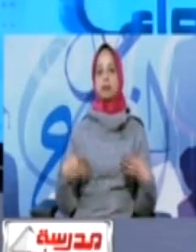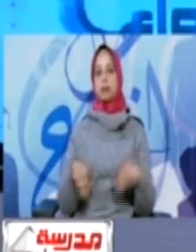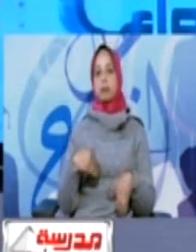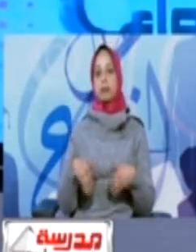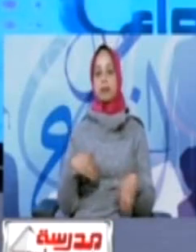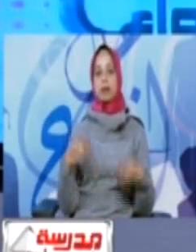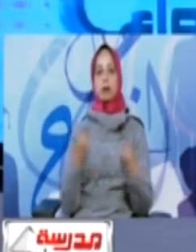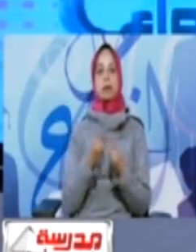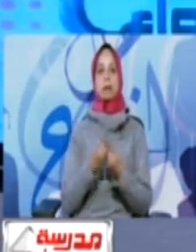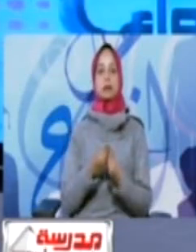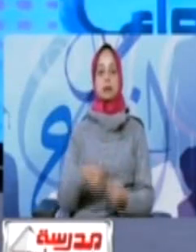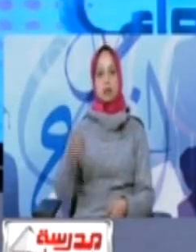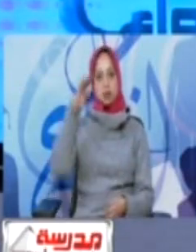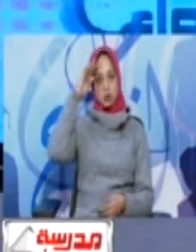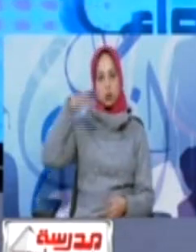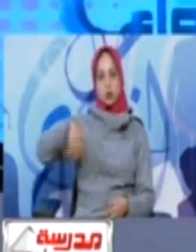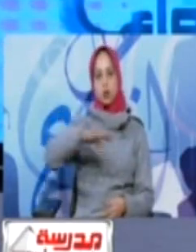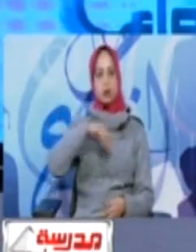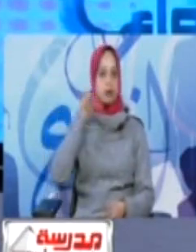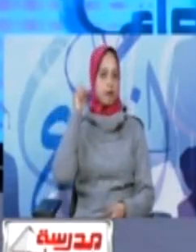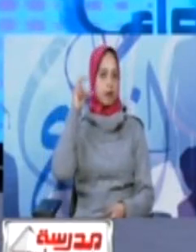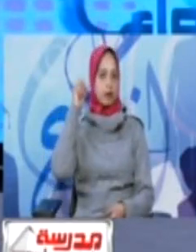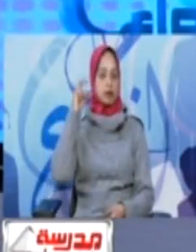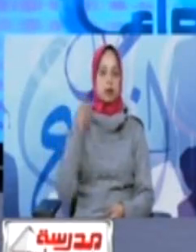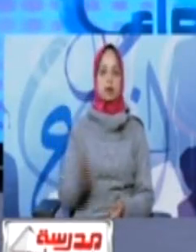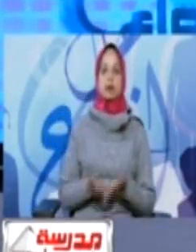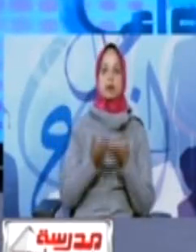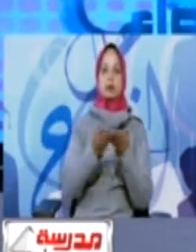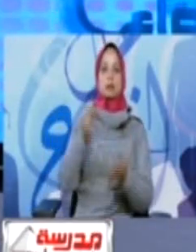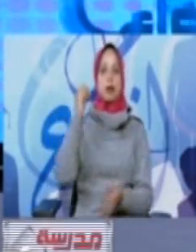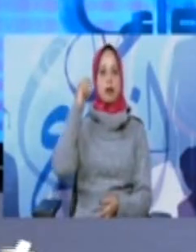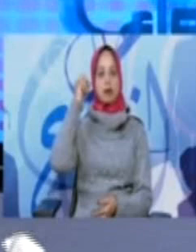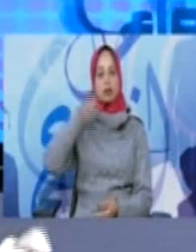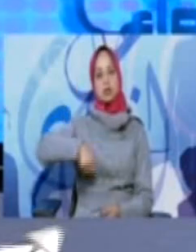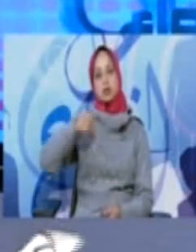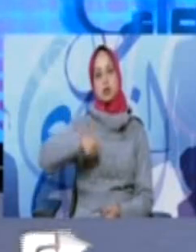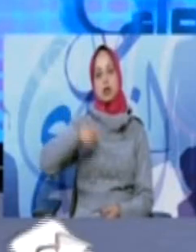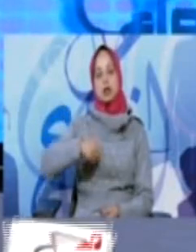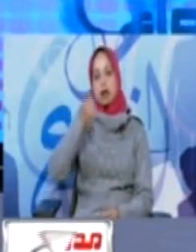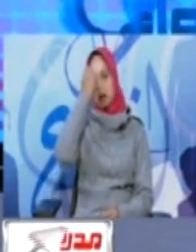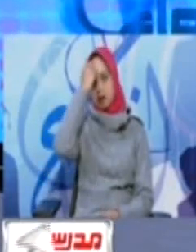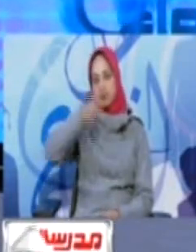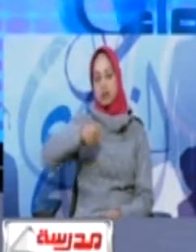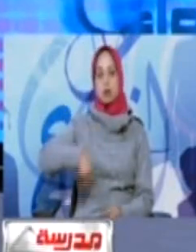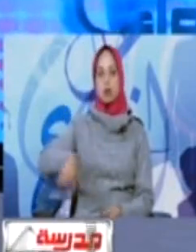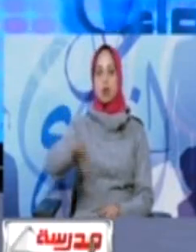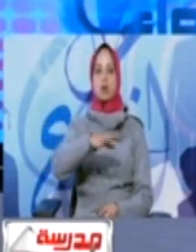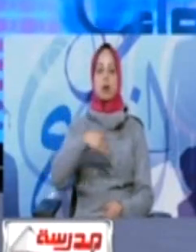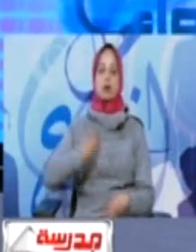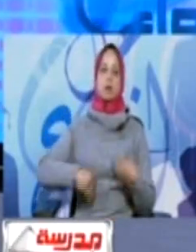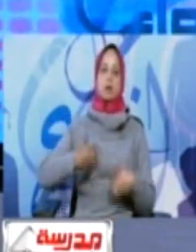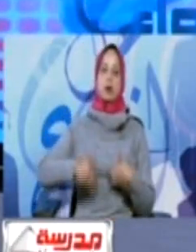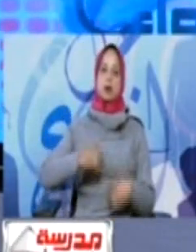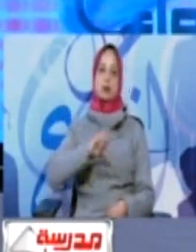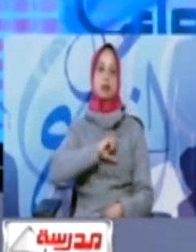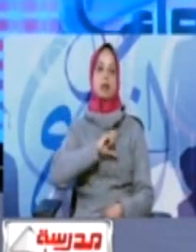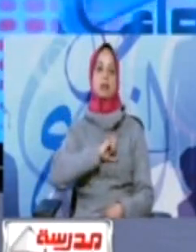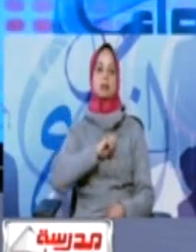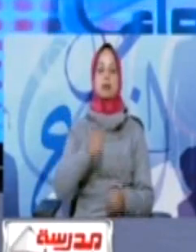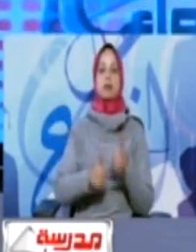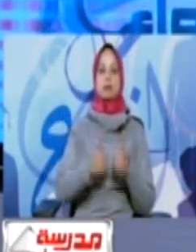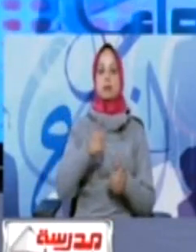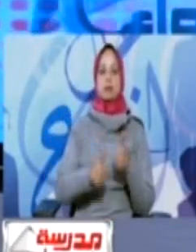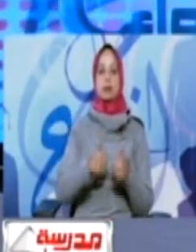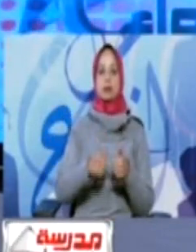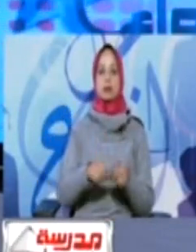وبنشكر فعلا اللي قام على الفكرة وبنشكر فعلا اللي قدمها. ويا ريت برضه ذوي الاحتياجات الخاصة يركزوا معانا الامتحانات بتاعتهم.